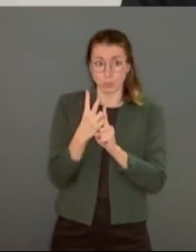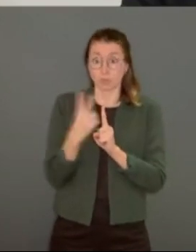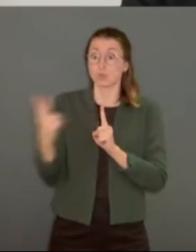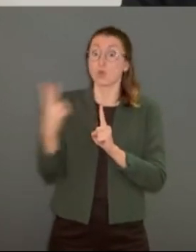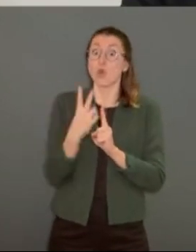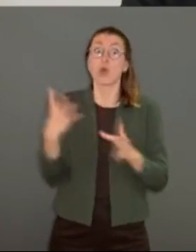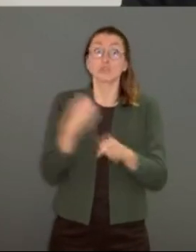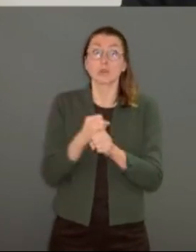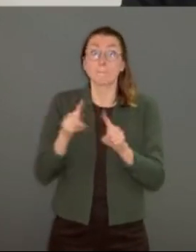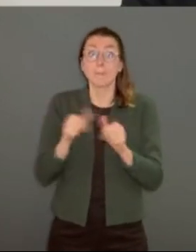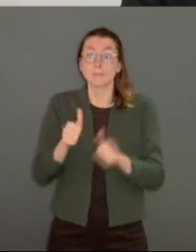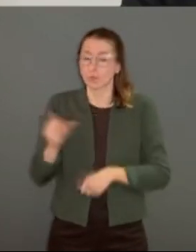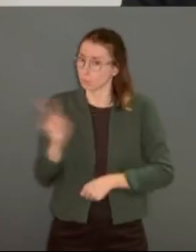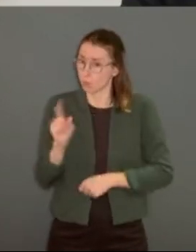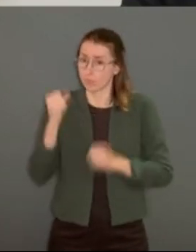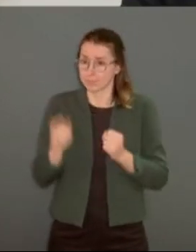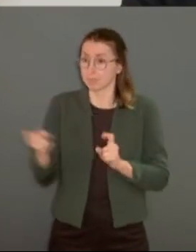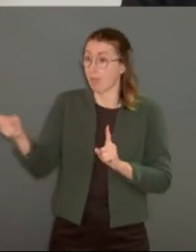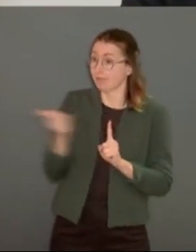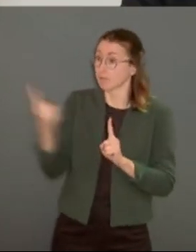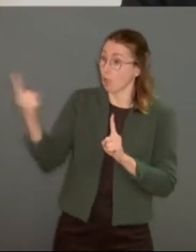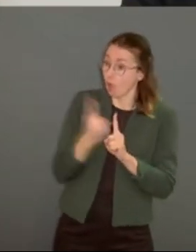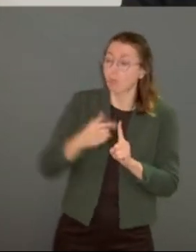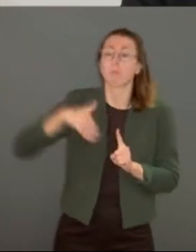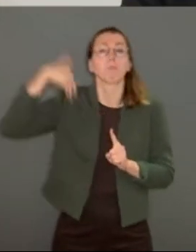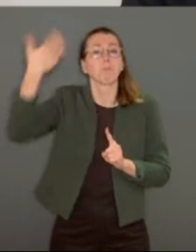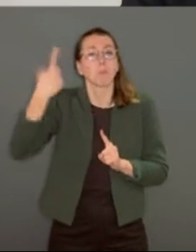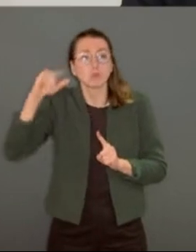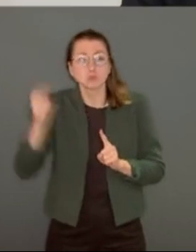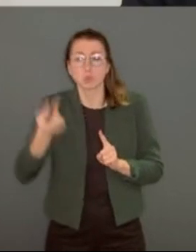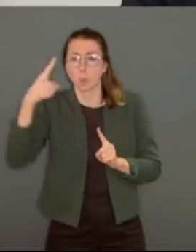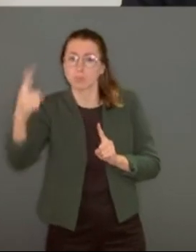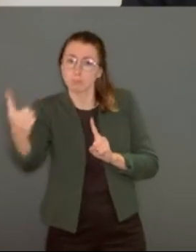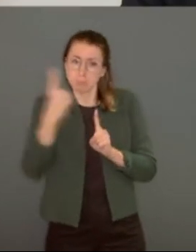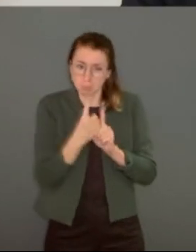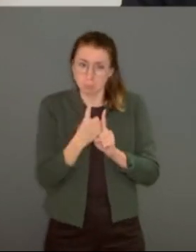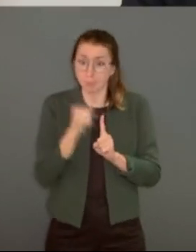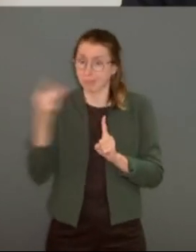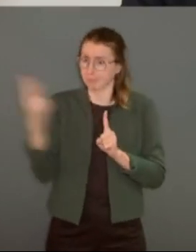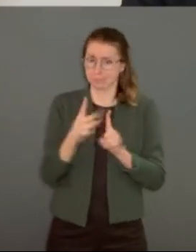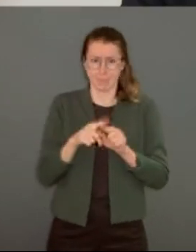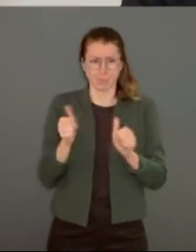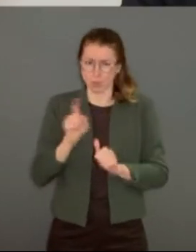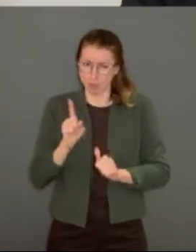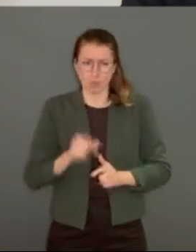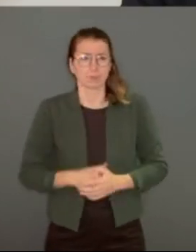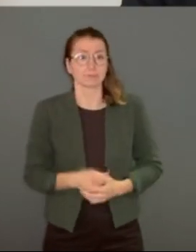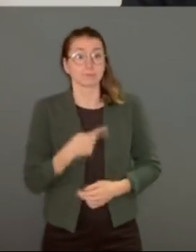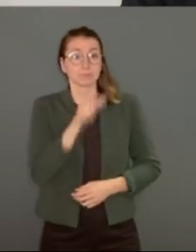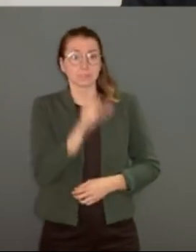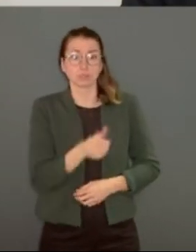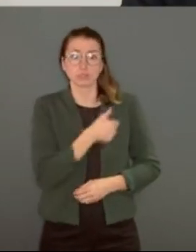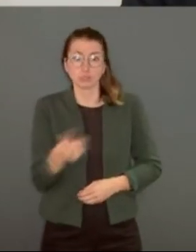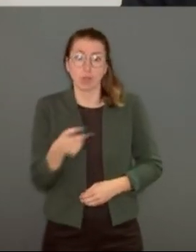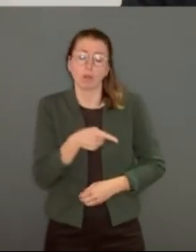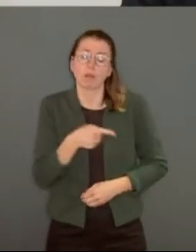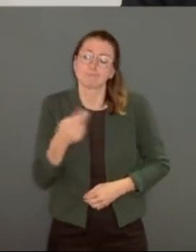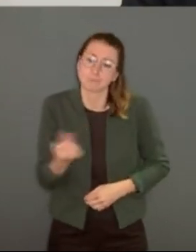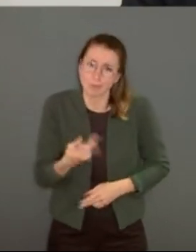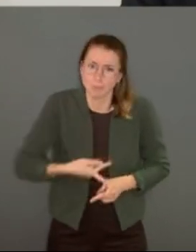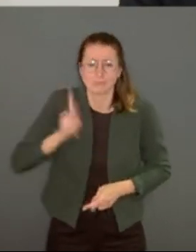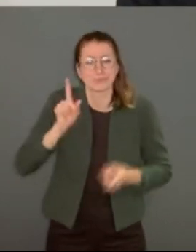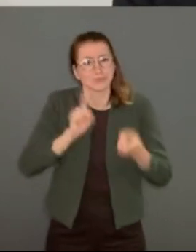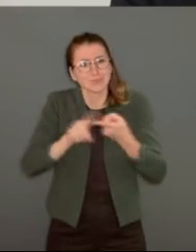que ce sont des personnes seules qui méritent vraisemblablement des contacts plus importants. Les services publics